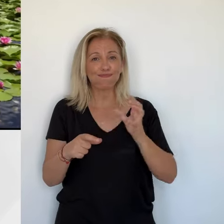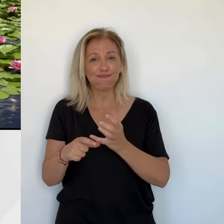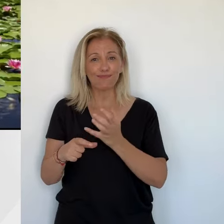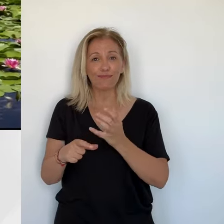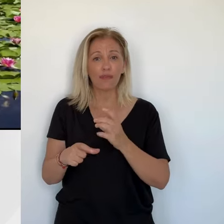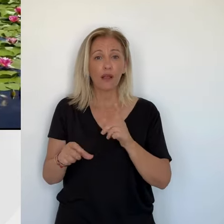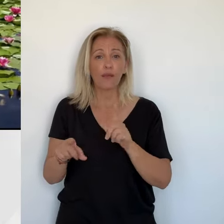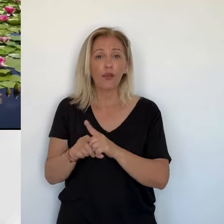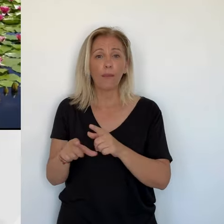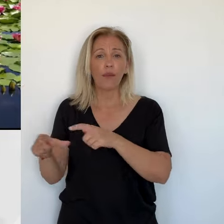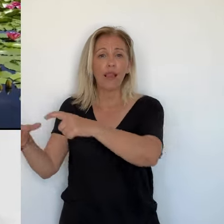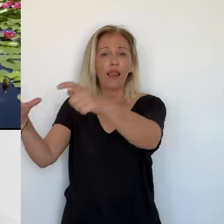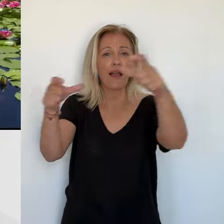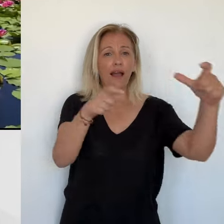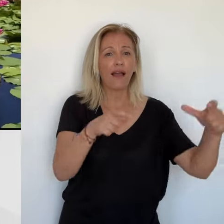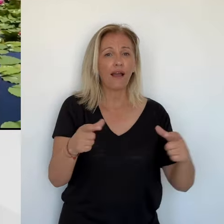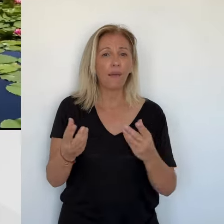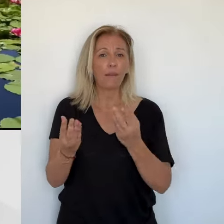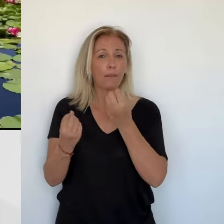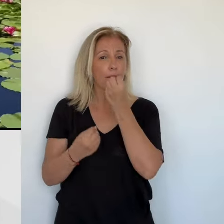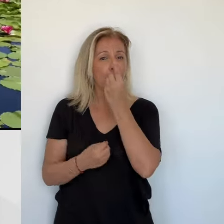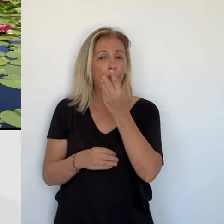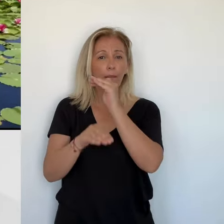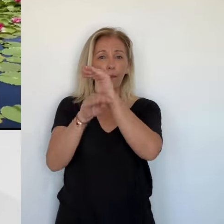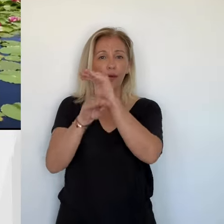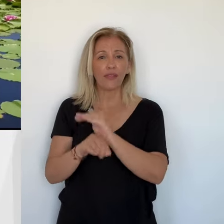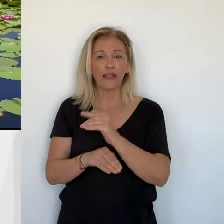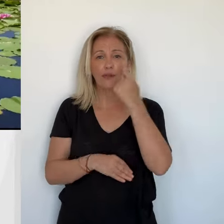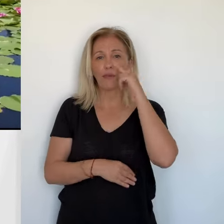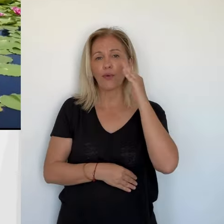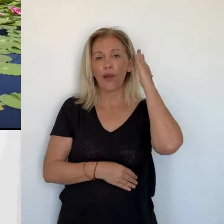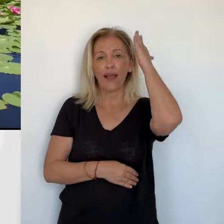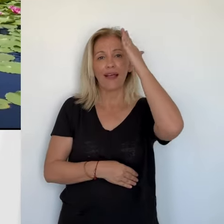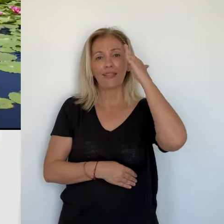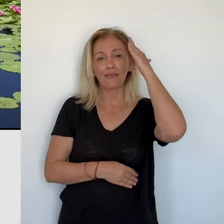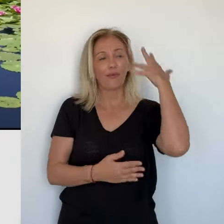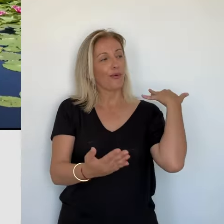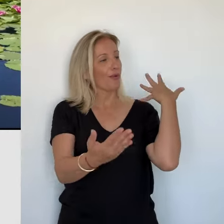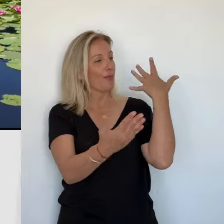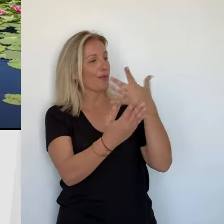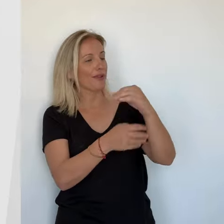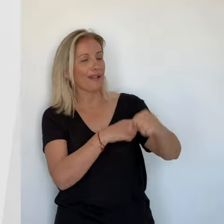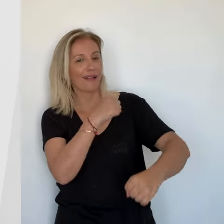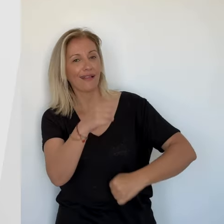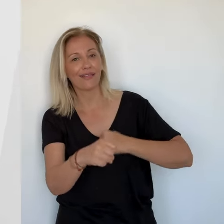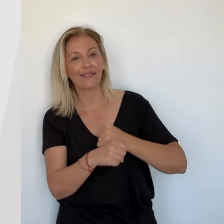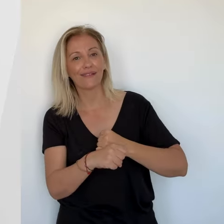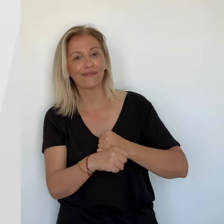Crène, comme tous les lacs, est un nid de biodiversité. Des espèces y ont même trouvé refuge ces dernières années.